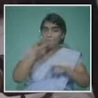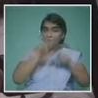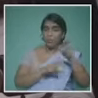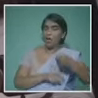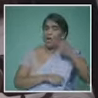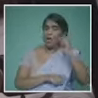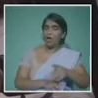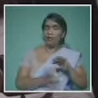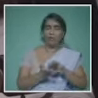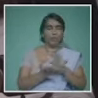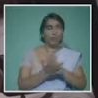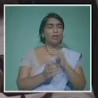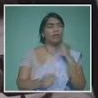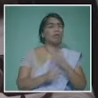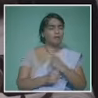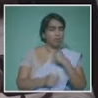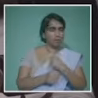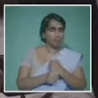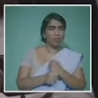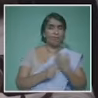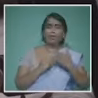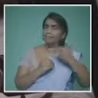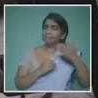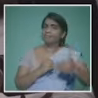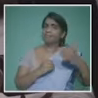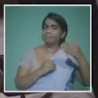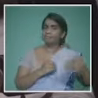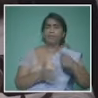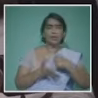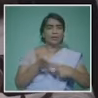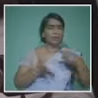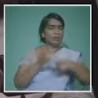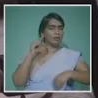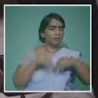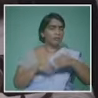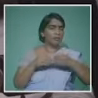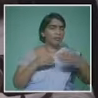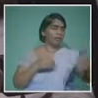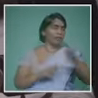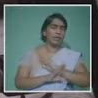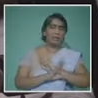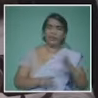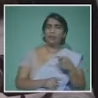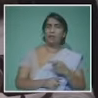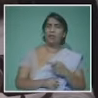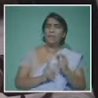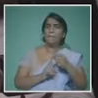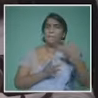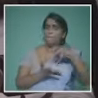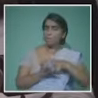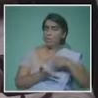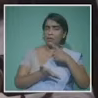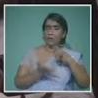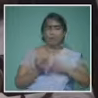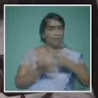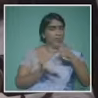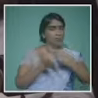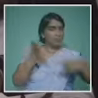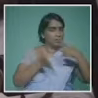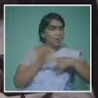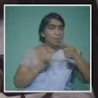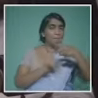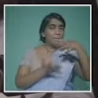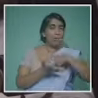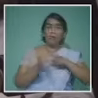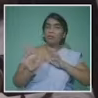අනුමත නොකරපු ආණ්ඩුවක් දිගින් දිගටම මැතිවරණ පවත්වන්නේ නැහැ. පළාත් සභා මැතිවරණ නැහැ, පළාත් පාලන